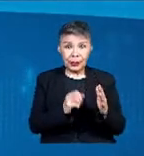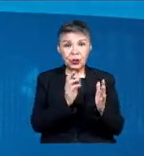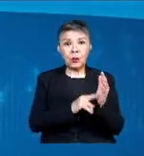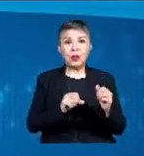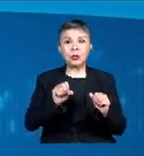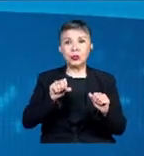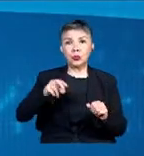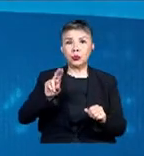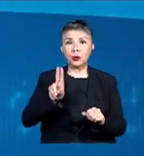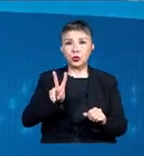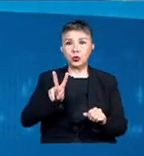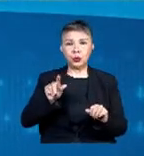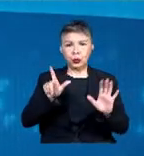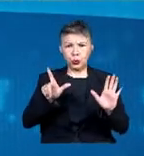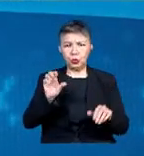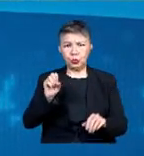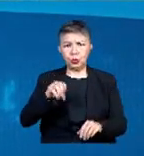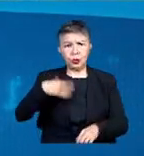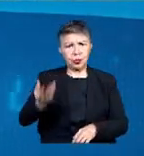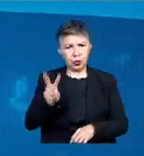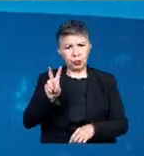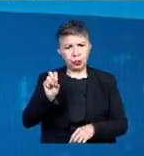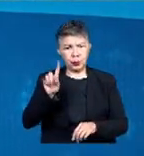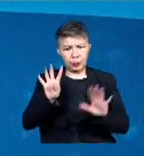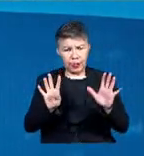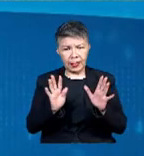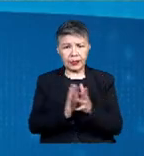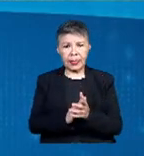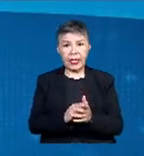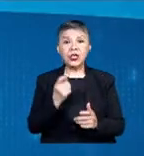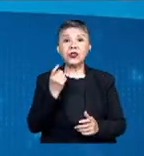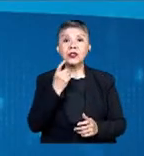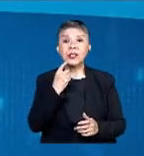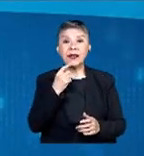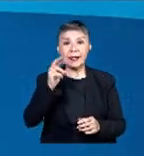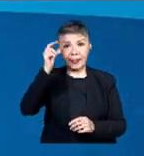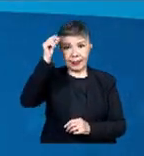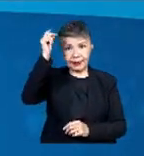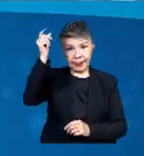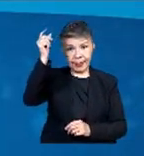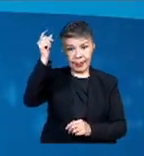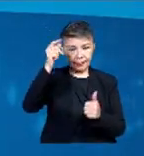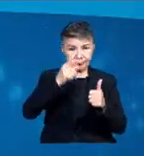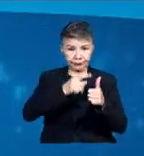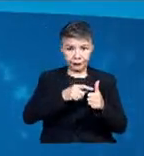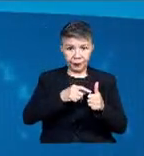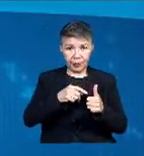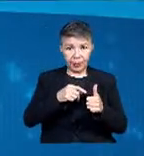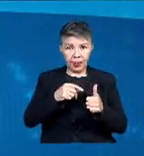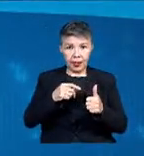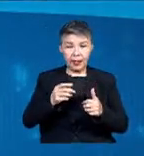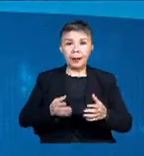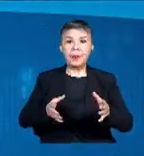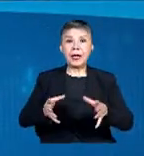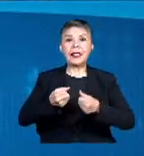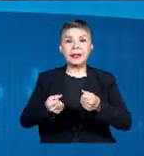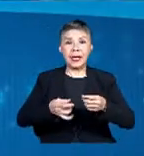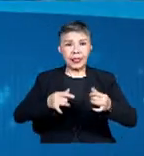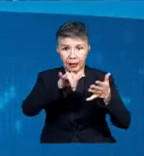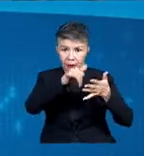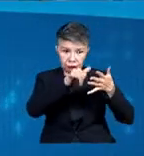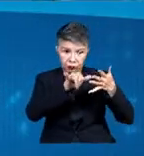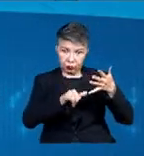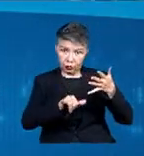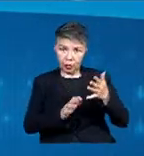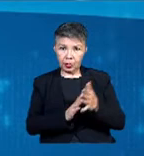nomor 70 tahun 2019 itu tentang perencanaan, penyelenggaraan, dan